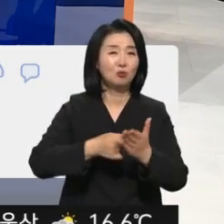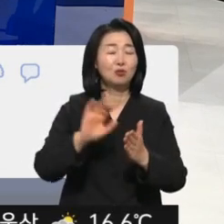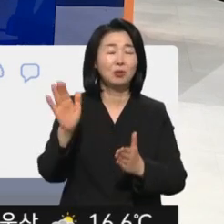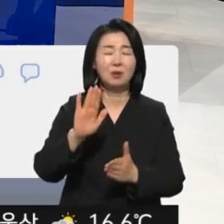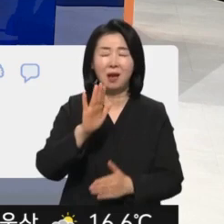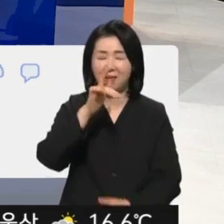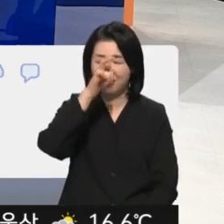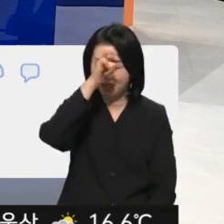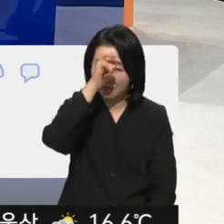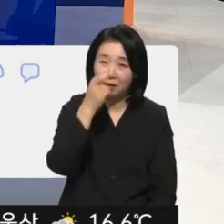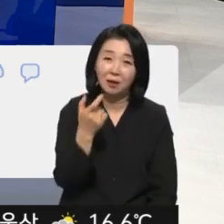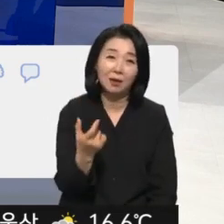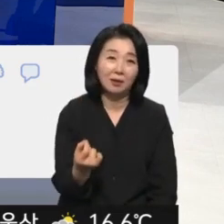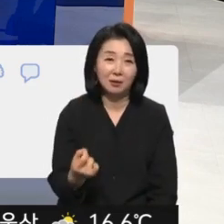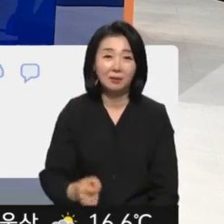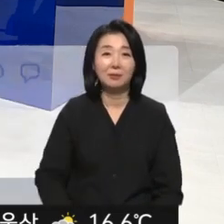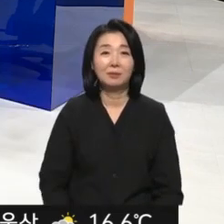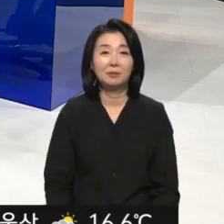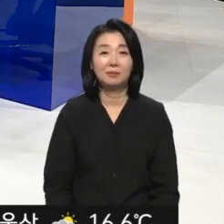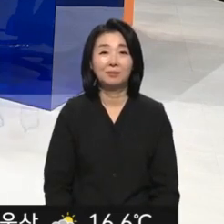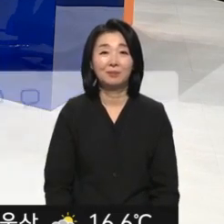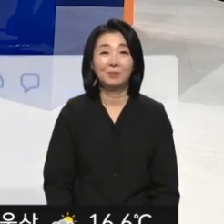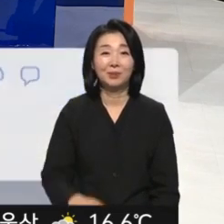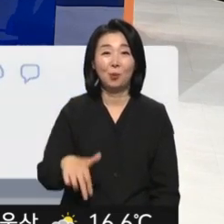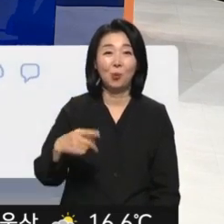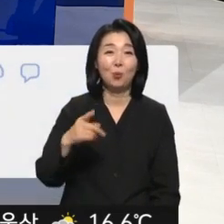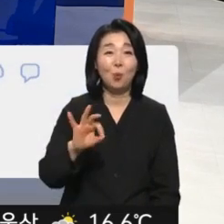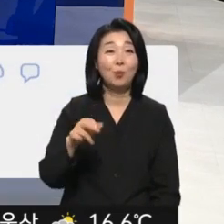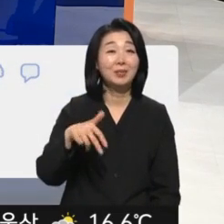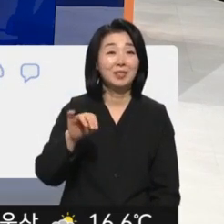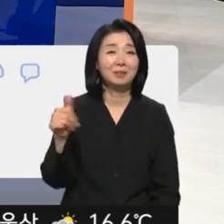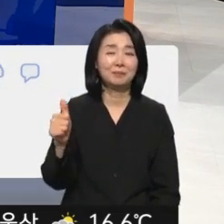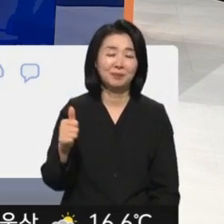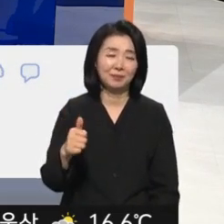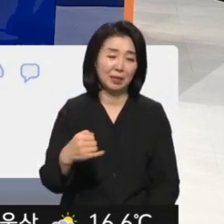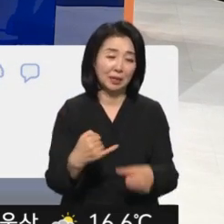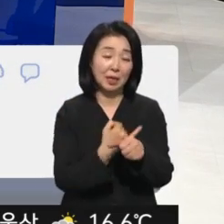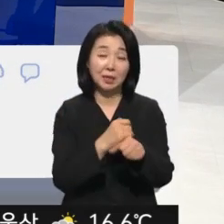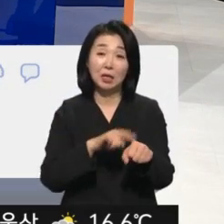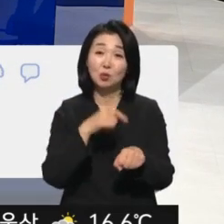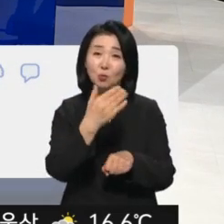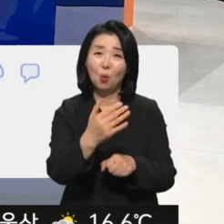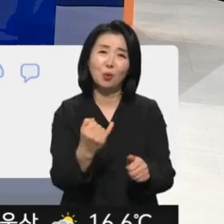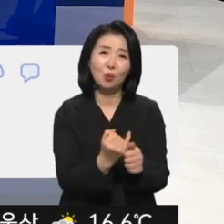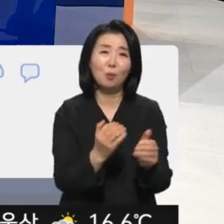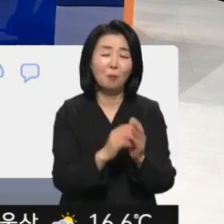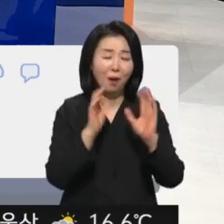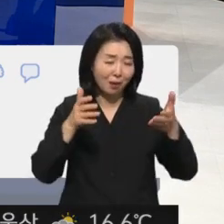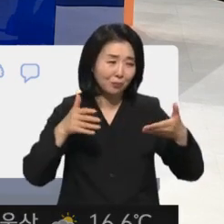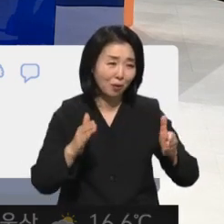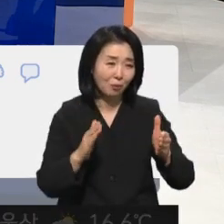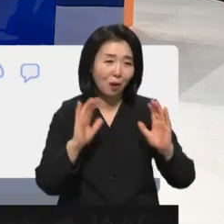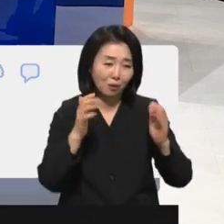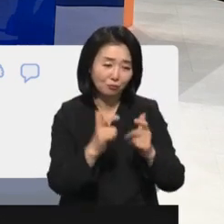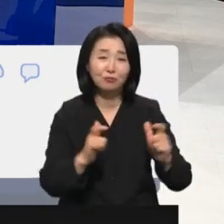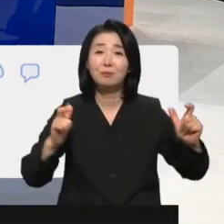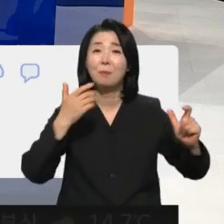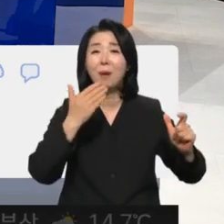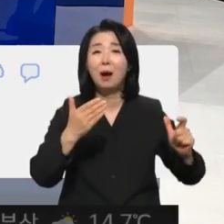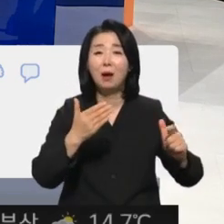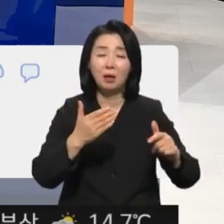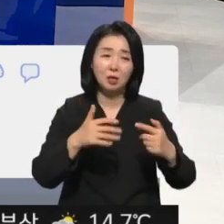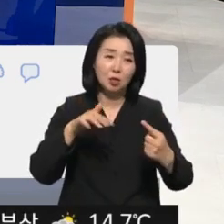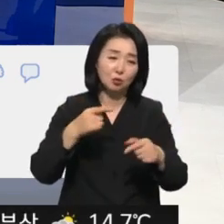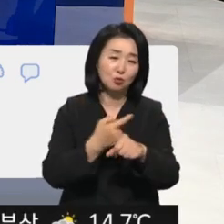아니라 아집이다 라고 하셨고요. 꽁지스님, 데이트할 시간을 줘야 결혼도 하고 애도 낳고 출산율이 오르지